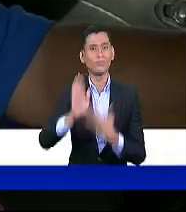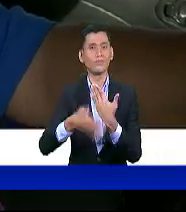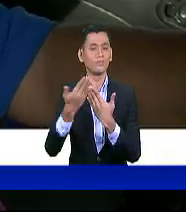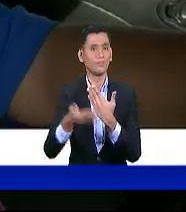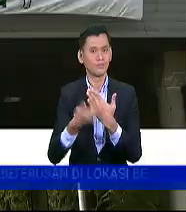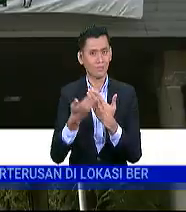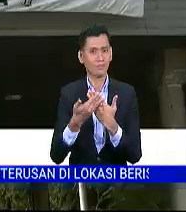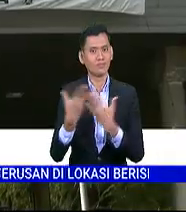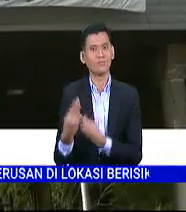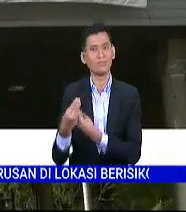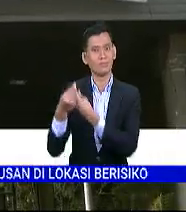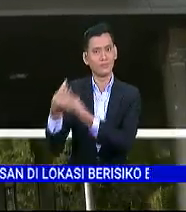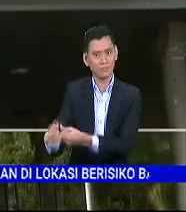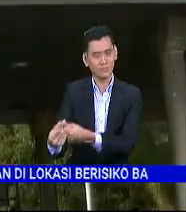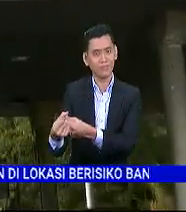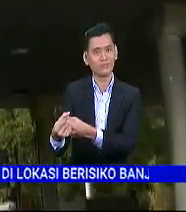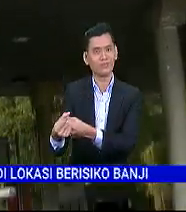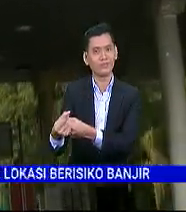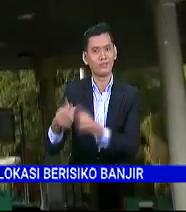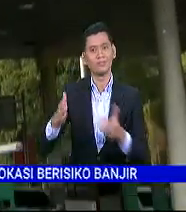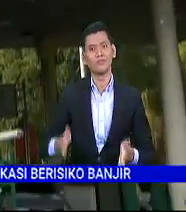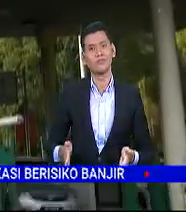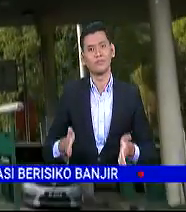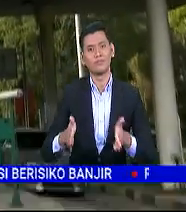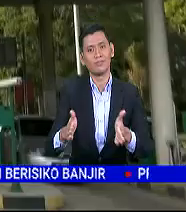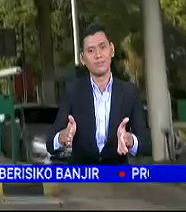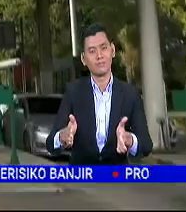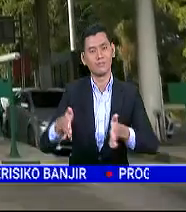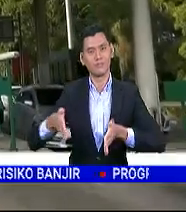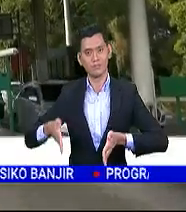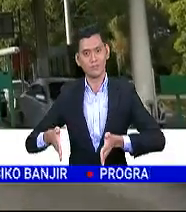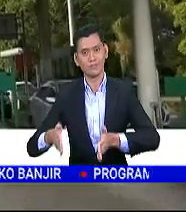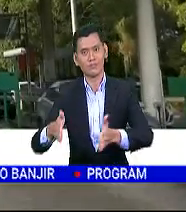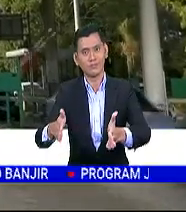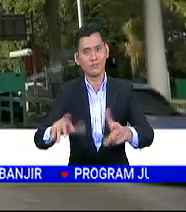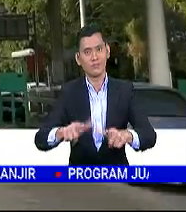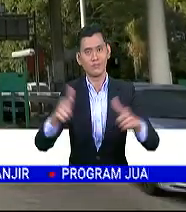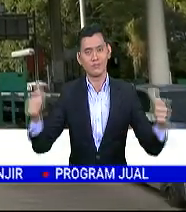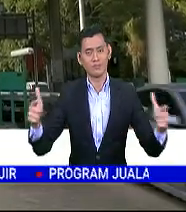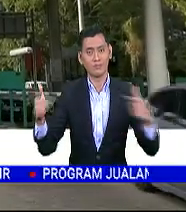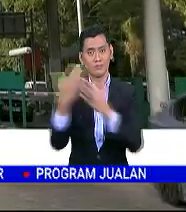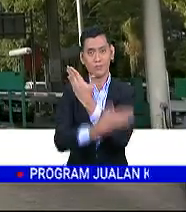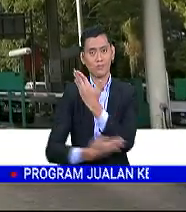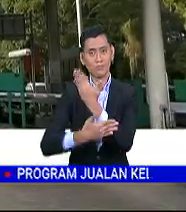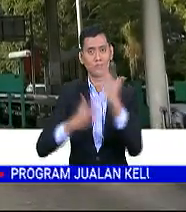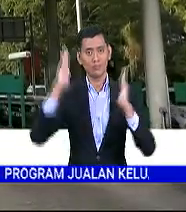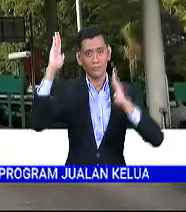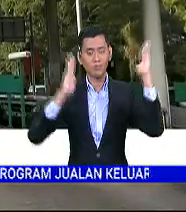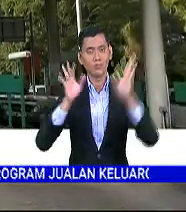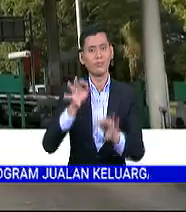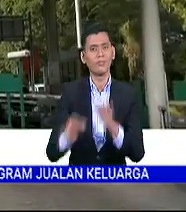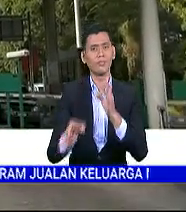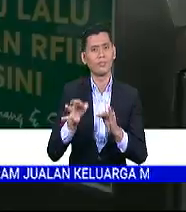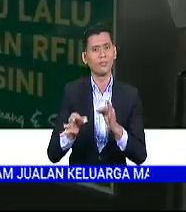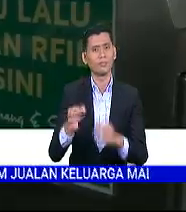memudahkan dan melancarkan perjalanan trafik di Lebuh Raya di negara ni lah. Macam dulu kalau